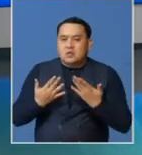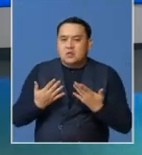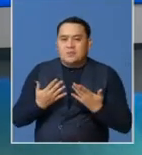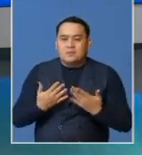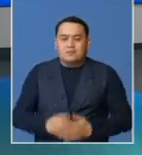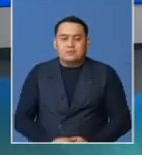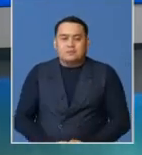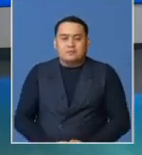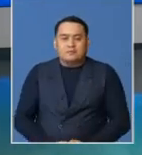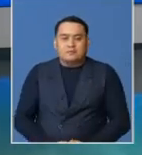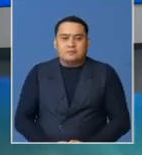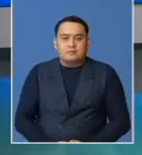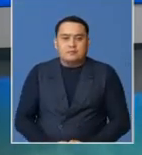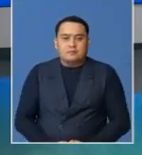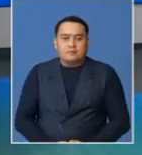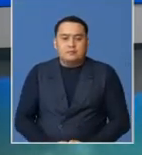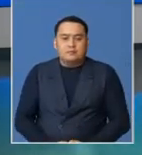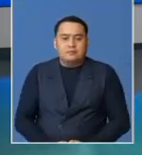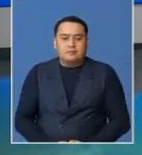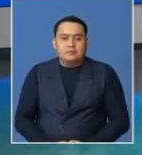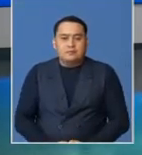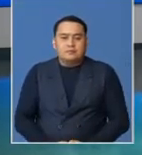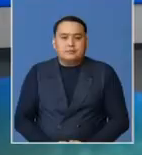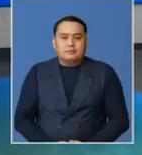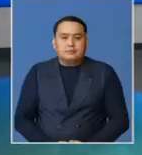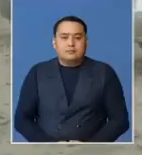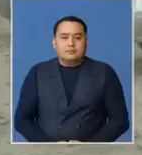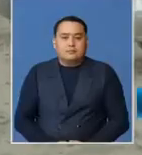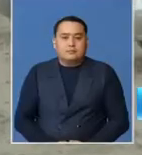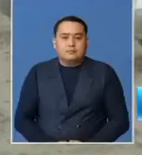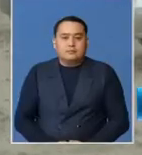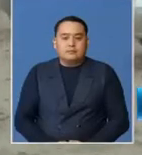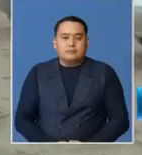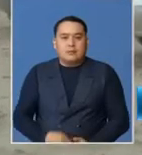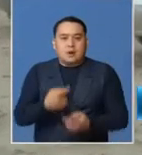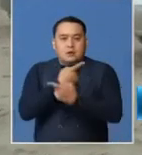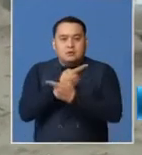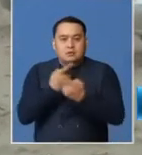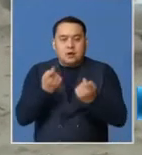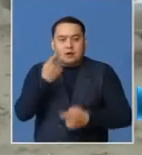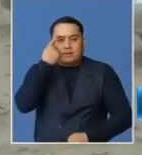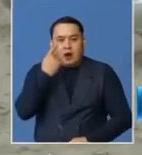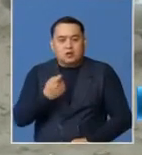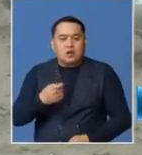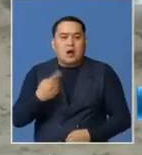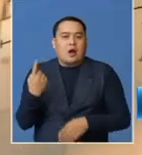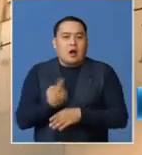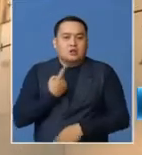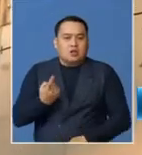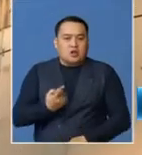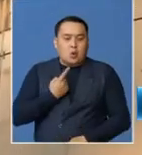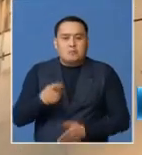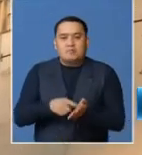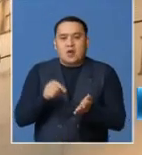на территории района, рассказывает Антон Хатиновский. Сообщение о разбое от одинокой пенсионерки в отдел